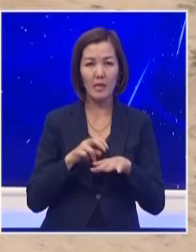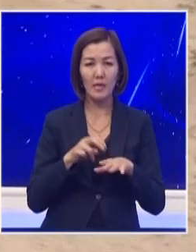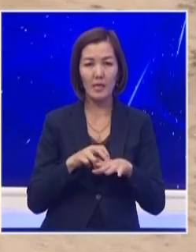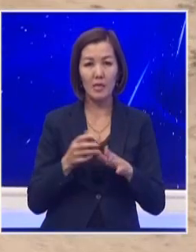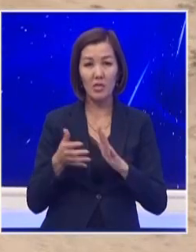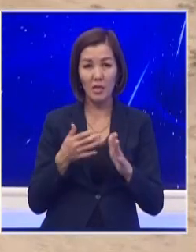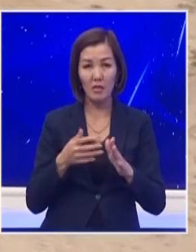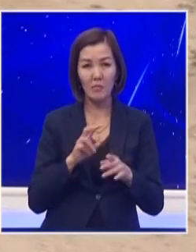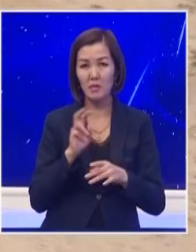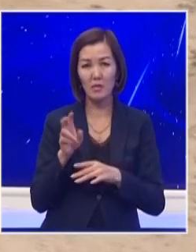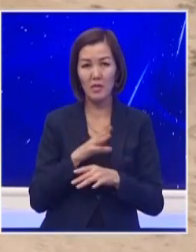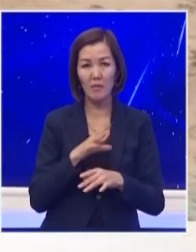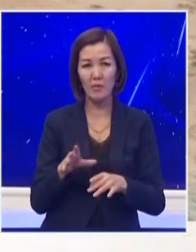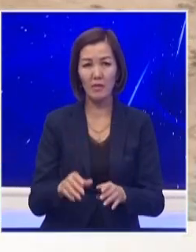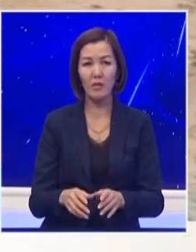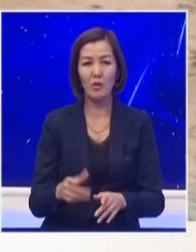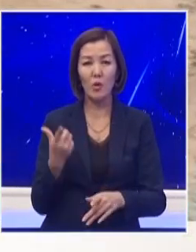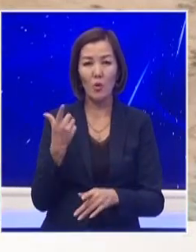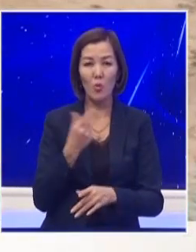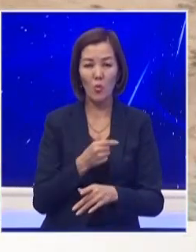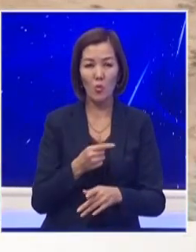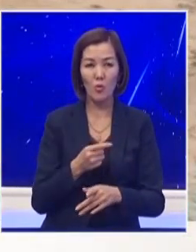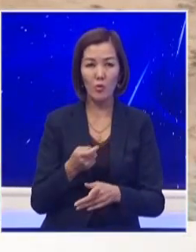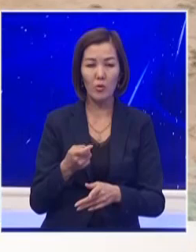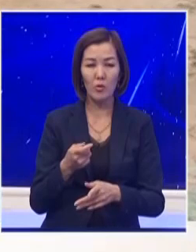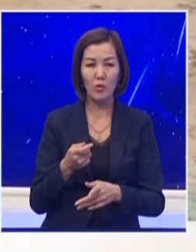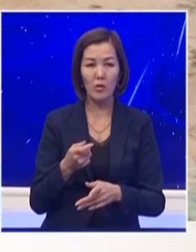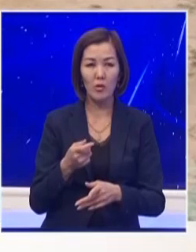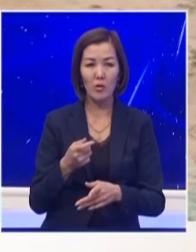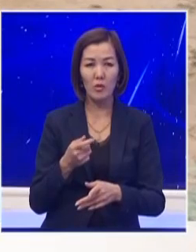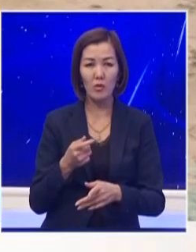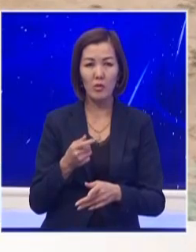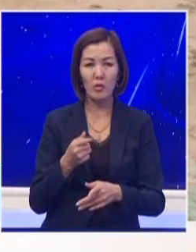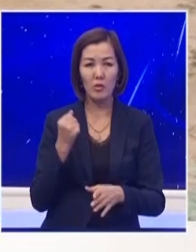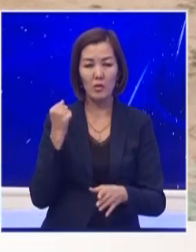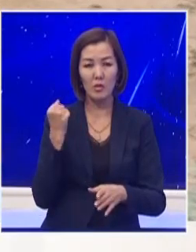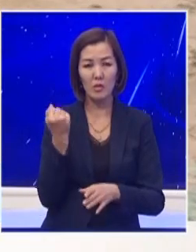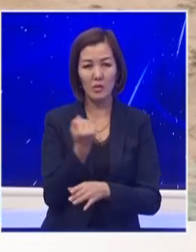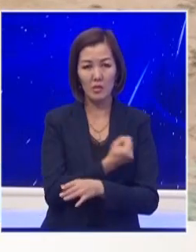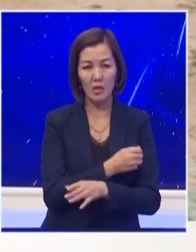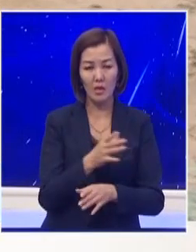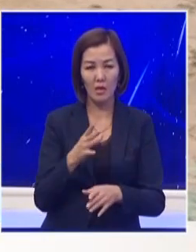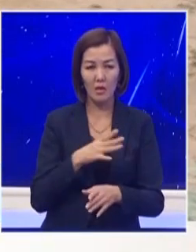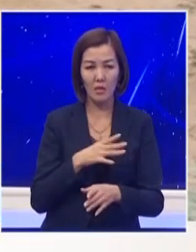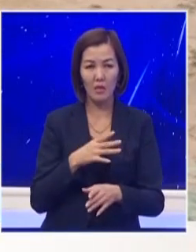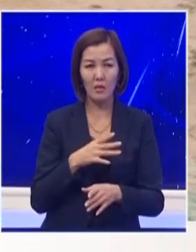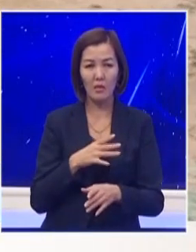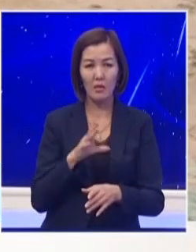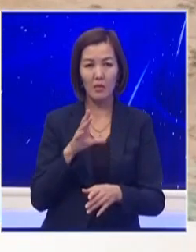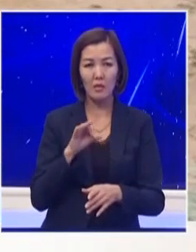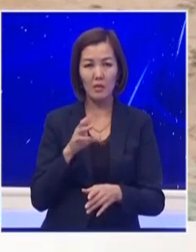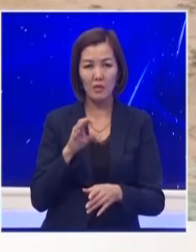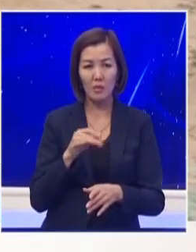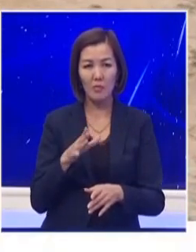келмейді. Жаңағы уколын алып келді. Уколын алып келген салды, іштеңге болмады. Система қойды, система